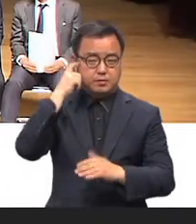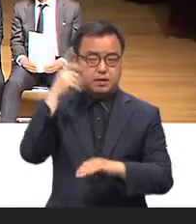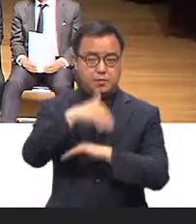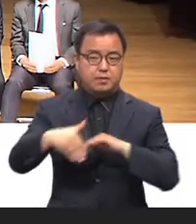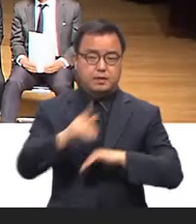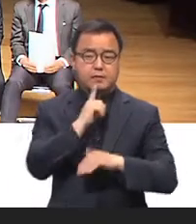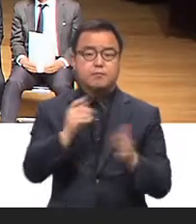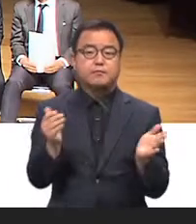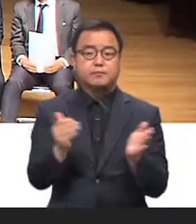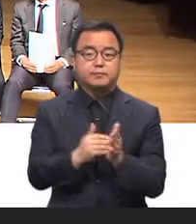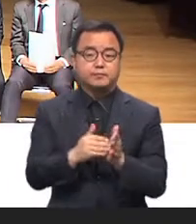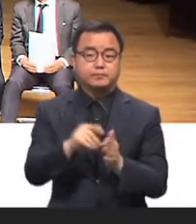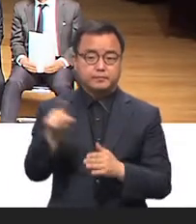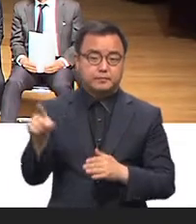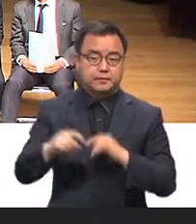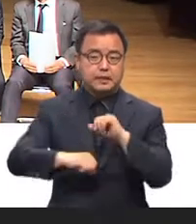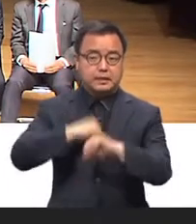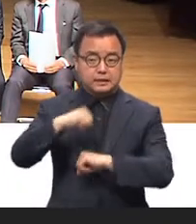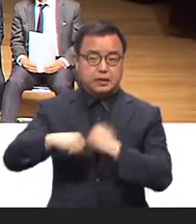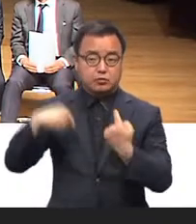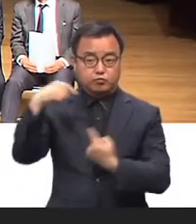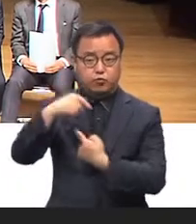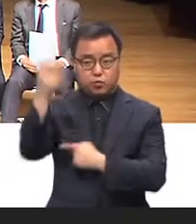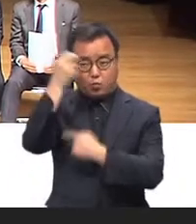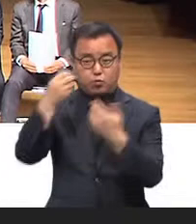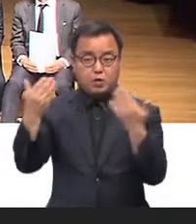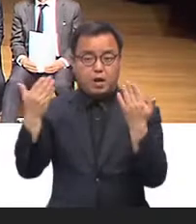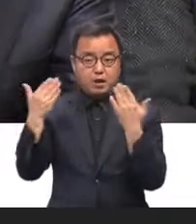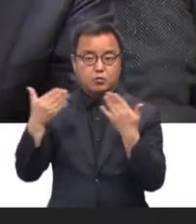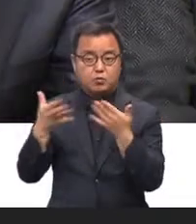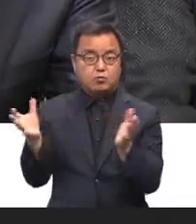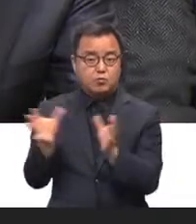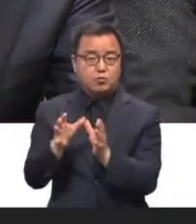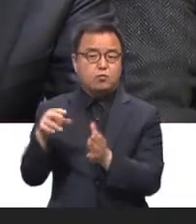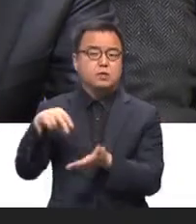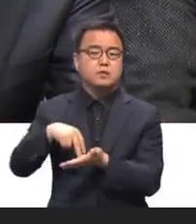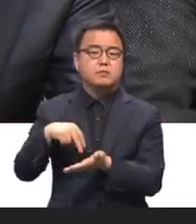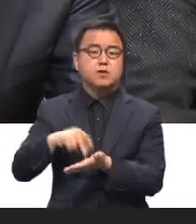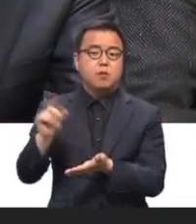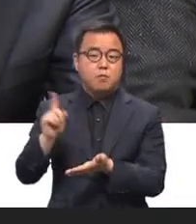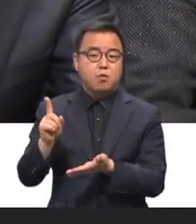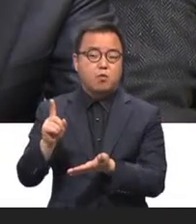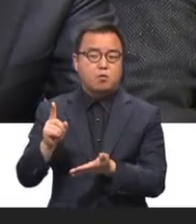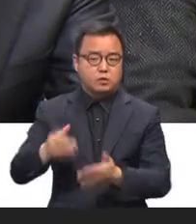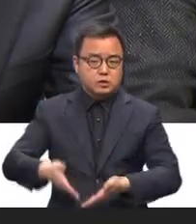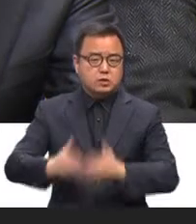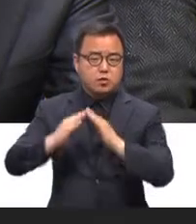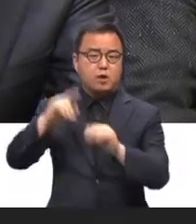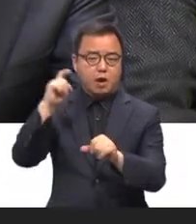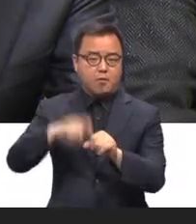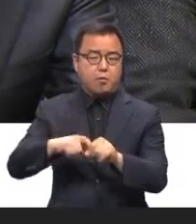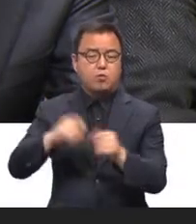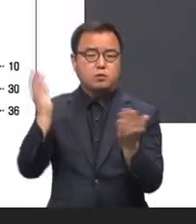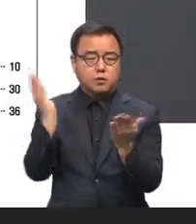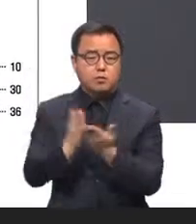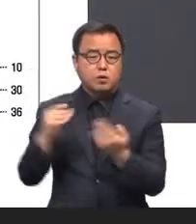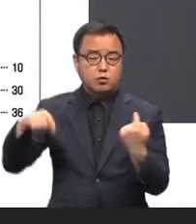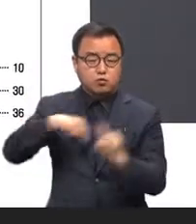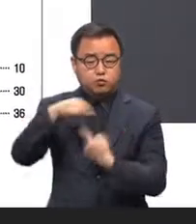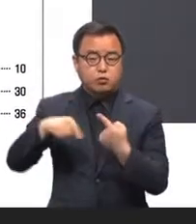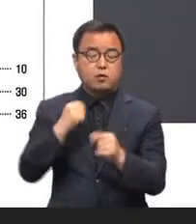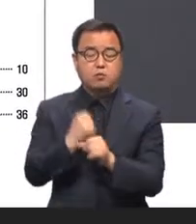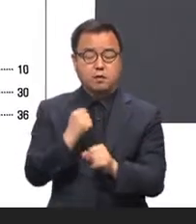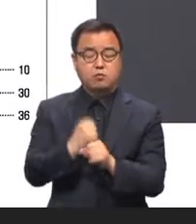이들은 자사고 측은 그러니까 그 자사고가 설립 취지에 맞게 운영 되게 하고 또